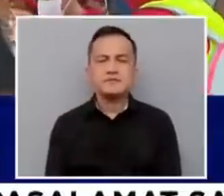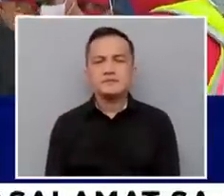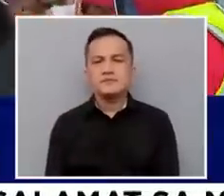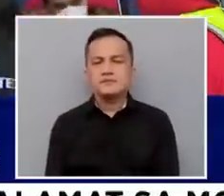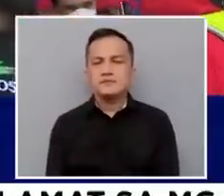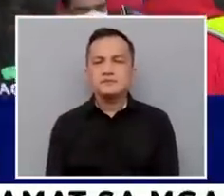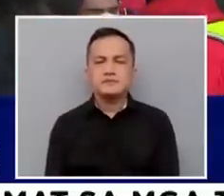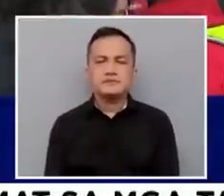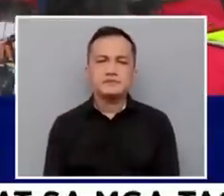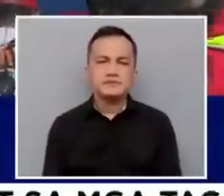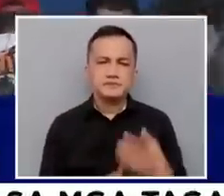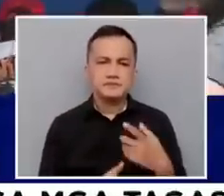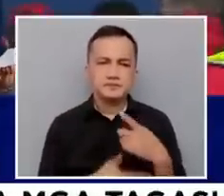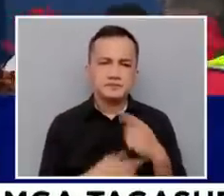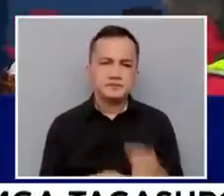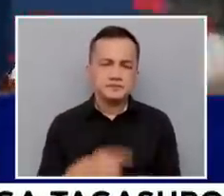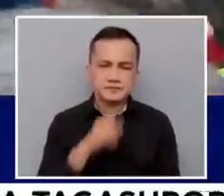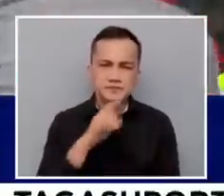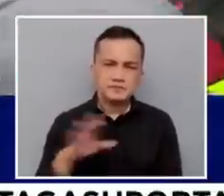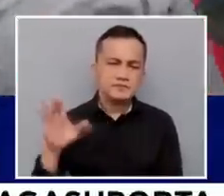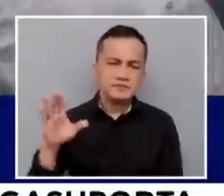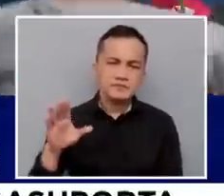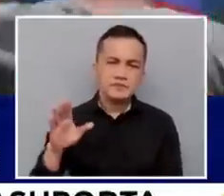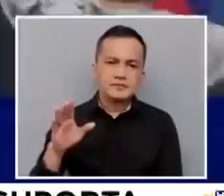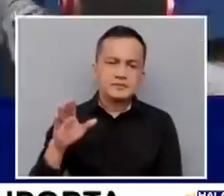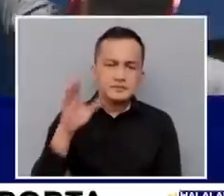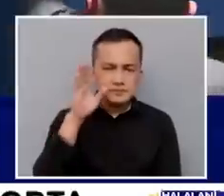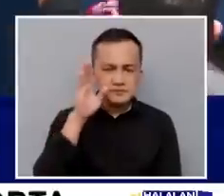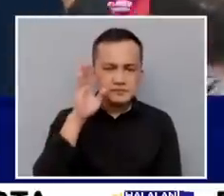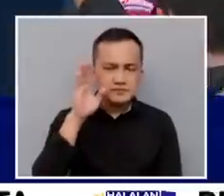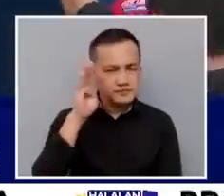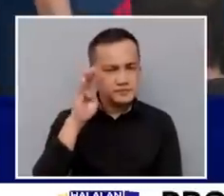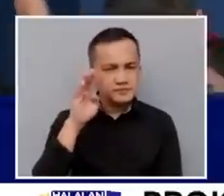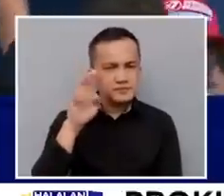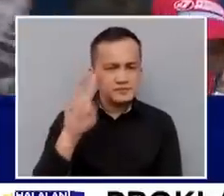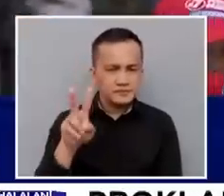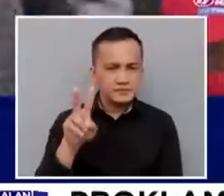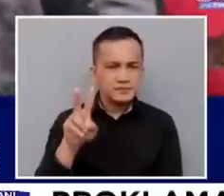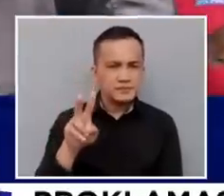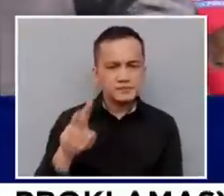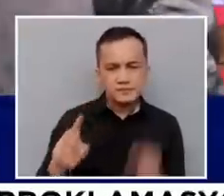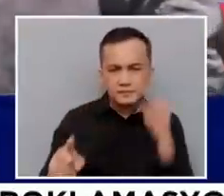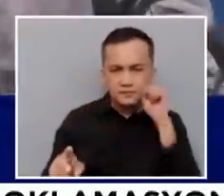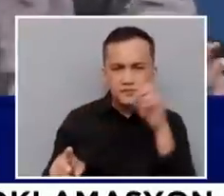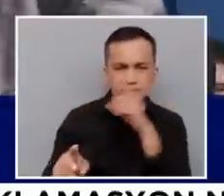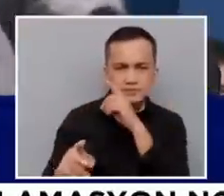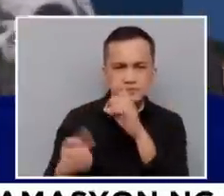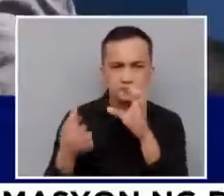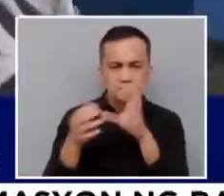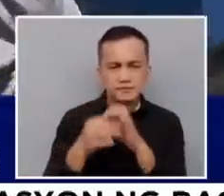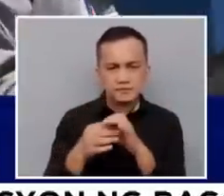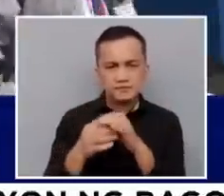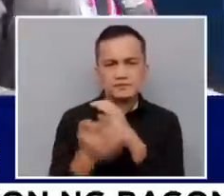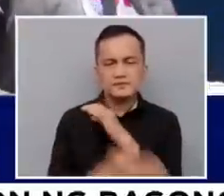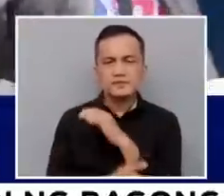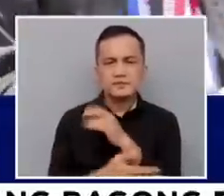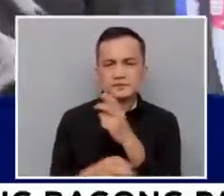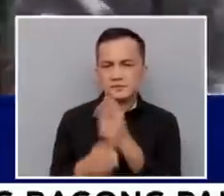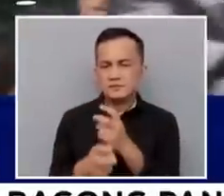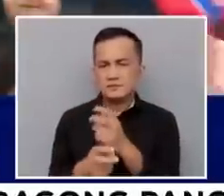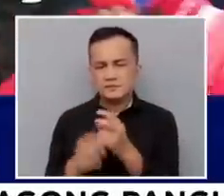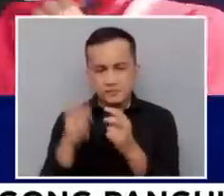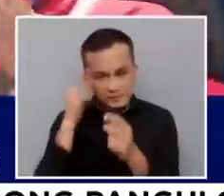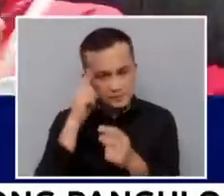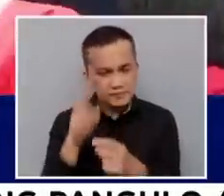sa pangako ng tambalang Marcos Duterte na pagkakaisahin ang bansa. Mahirap man isipin ito ano, pero naroon ang